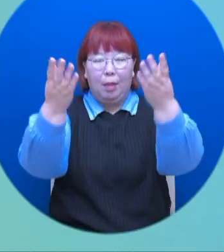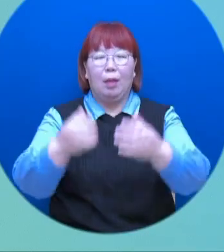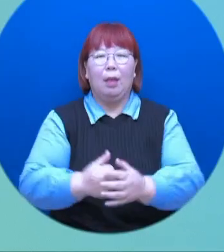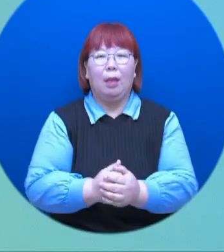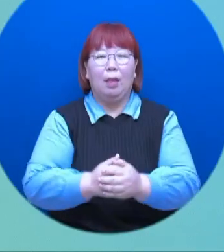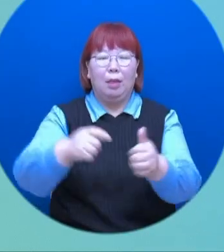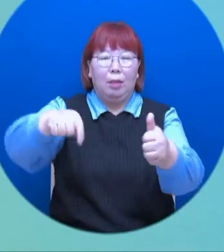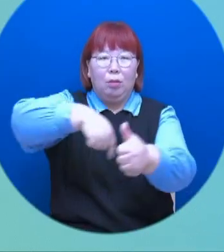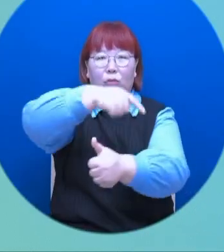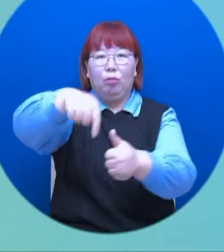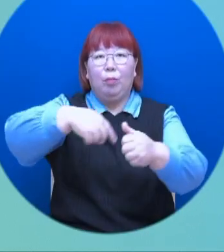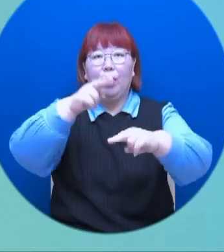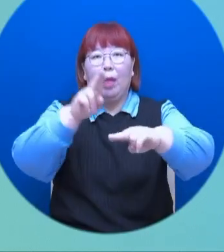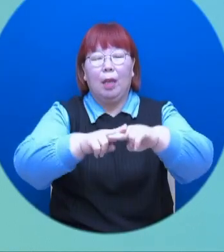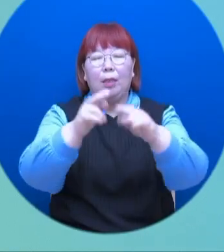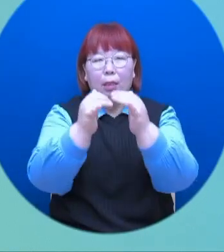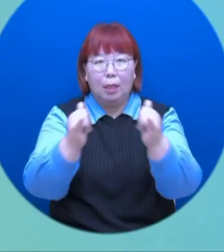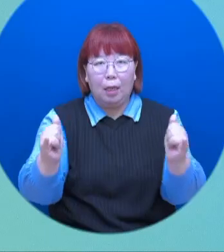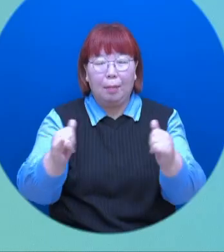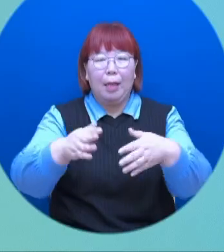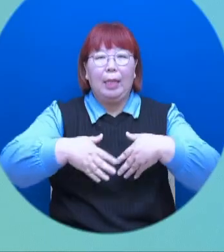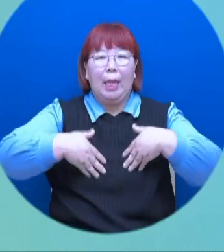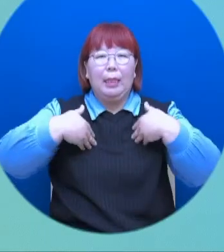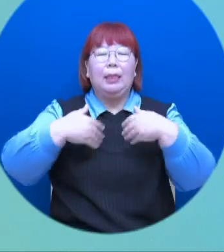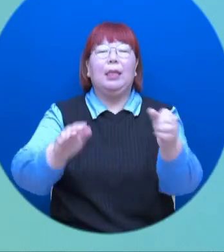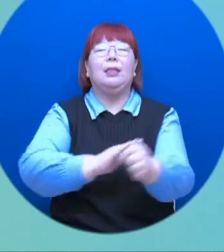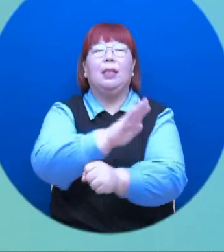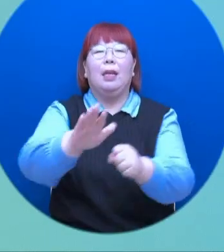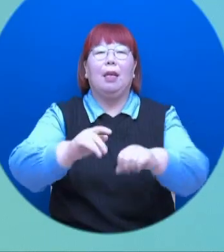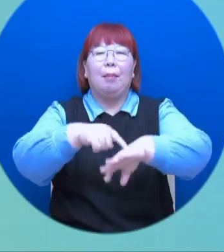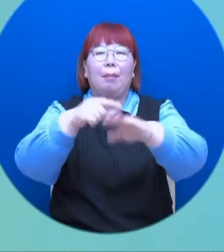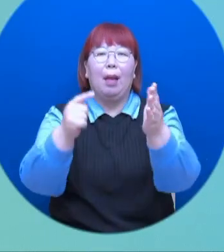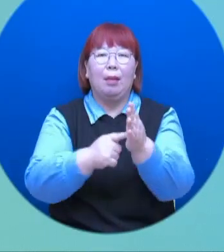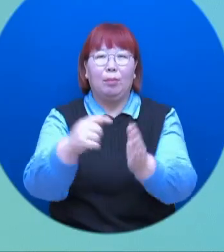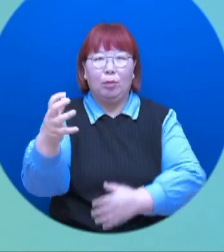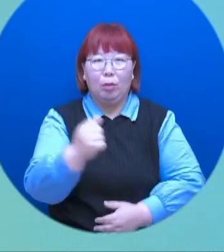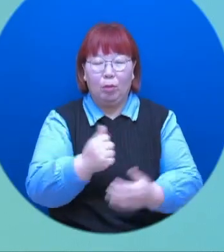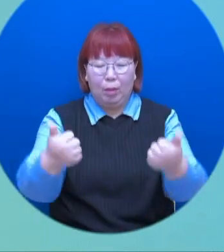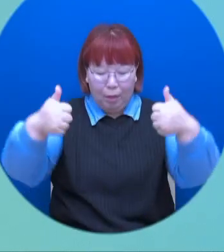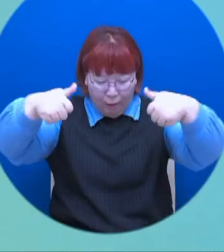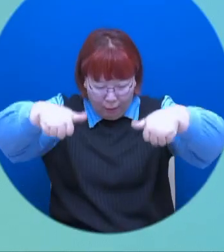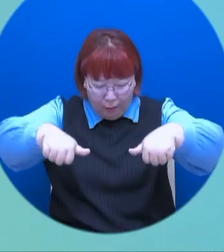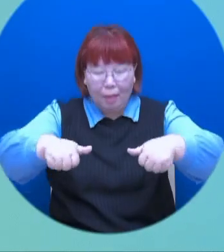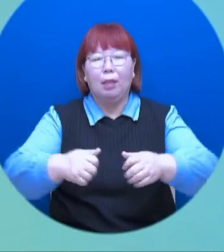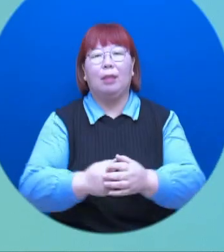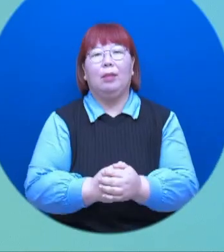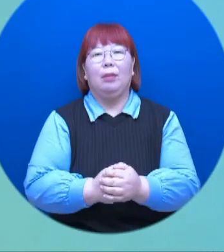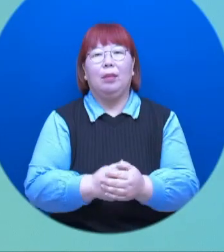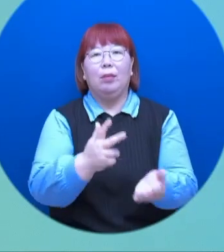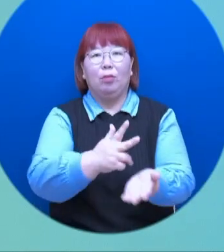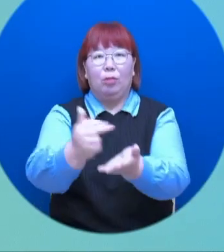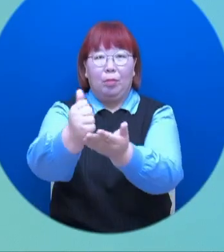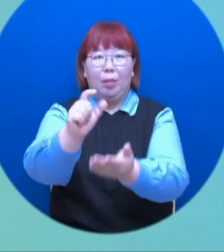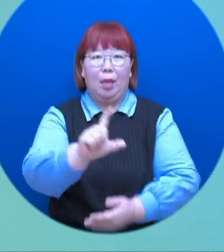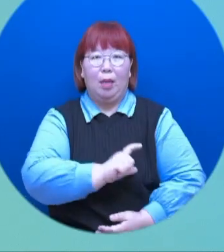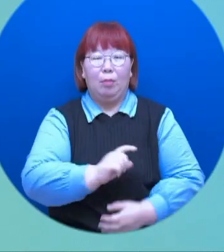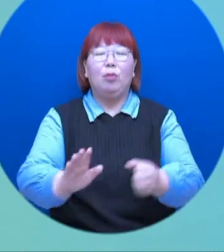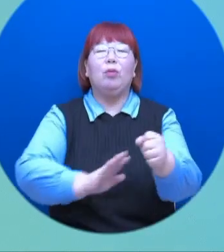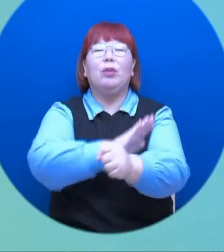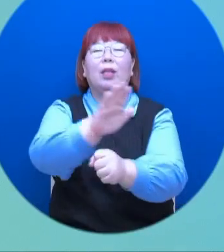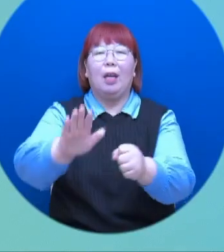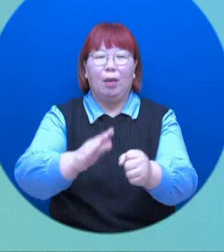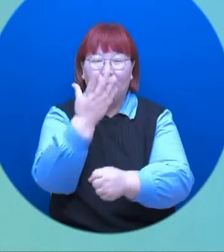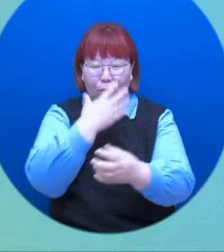우리 앞뒤 좌우에 있는 분들 따뜻한 사랑의 마음으로 인사 나눕니다. 주님의 이름으로